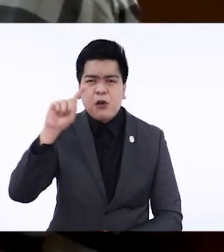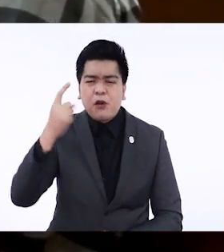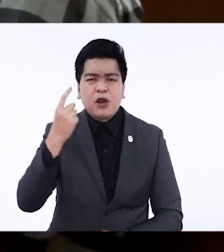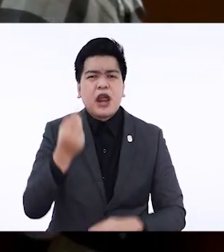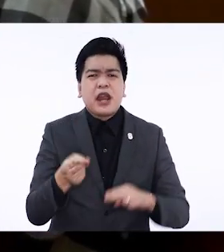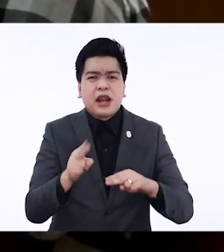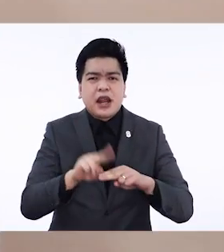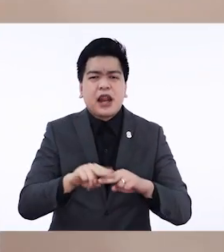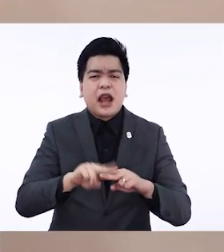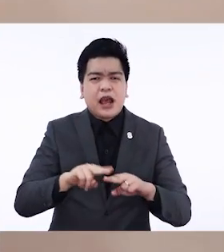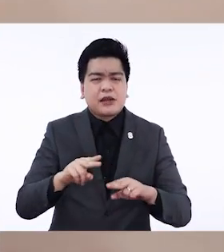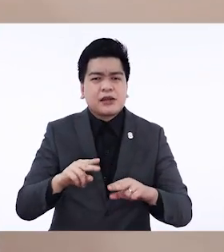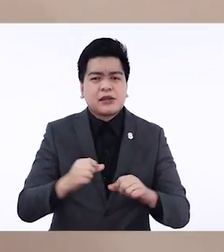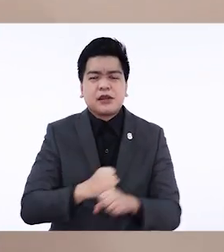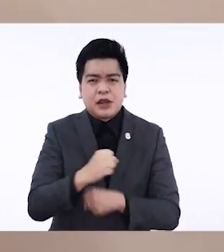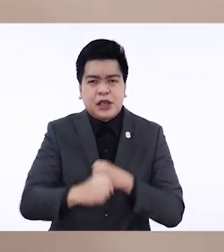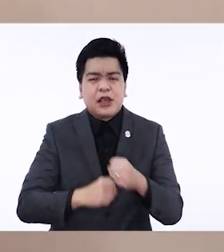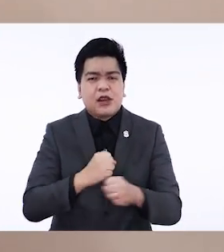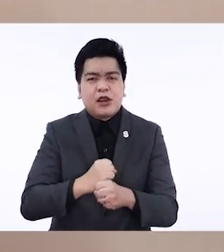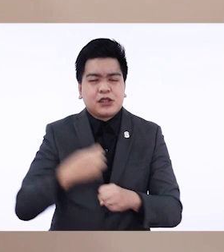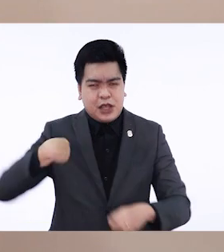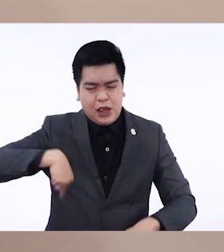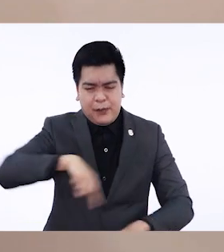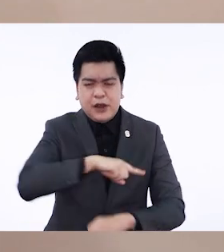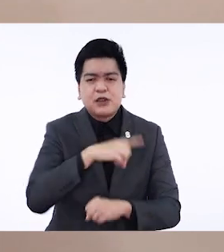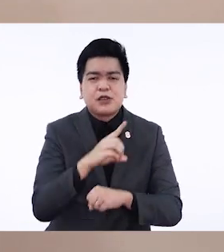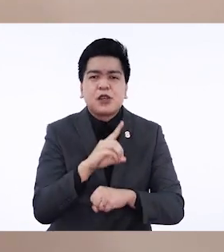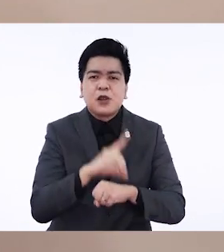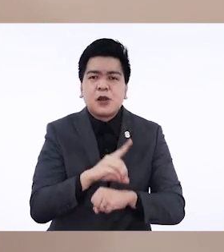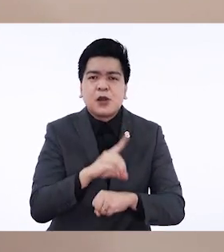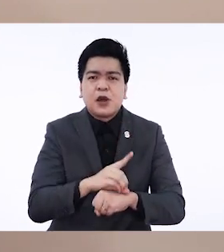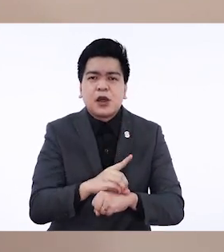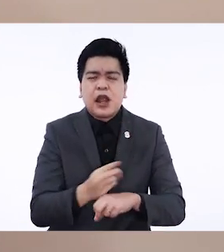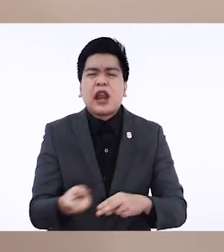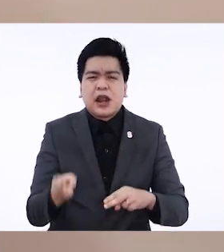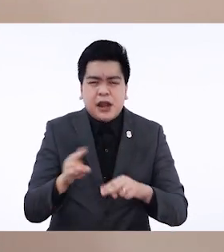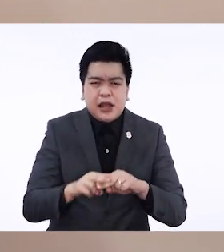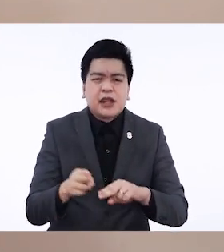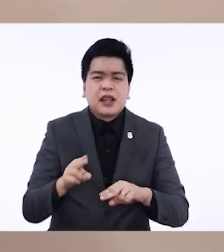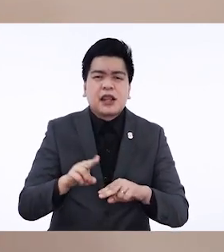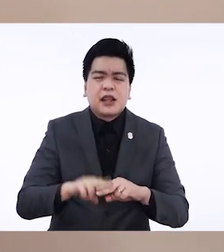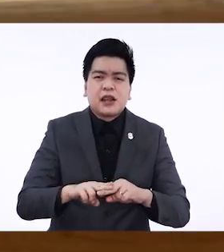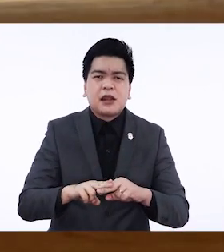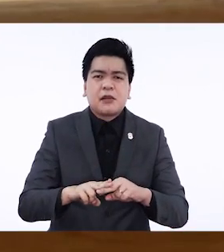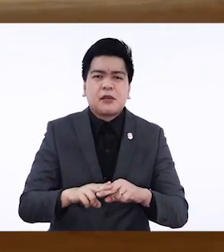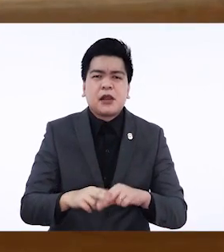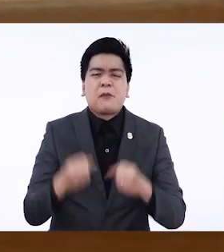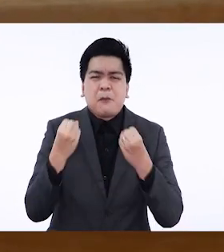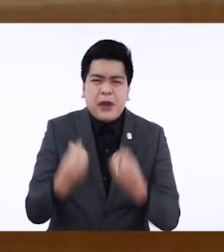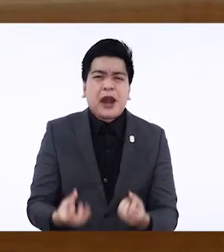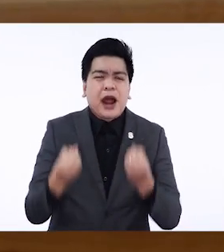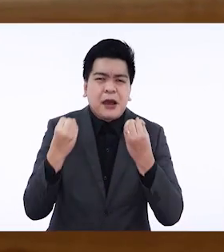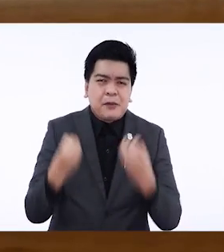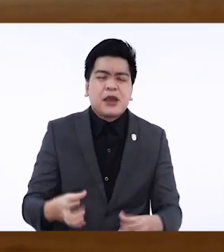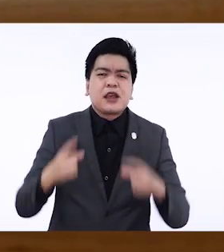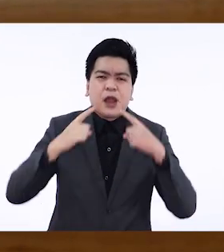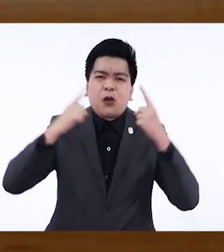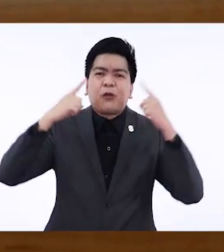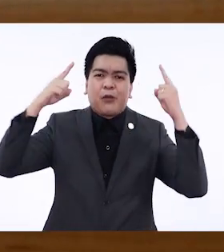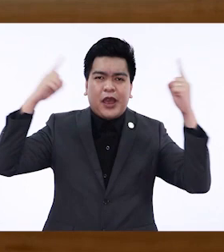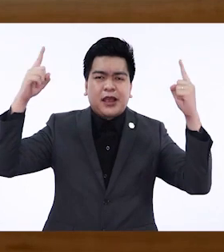dinagdagan niya ng taon ang aming pong distrito. Dinagdagan din po niya ng maraming